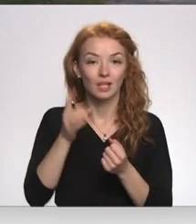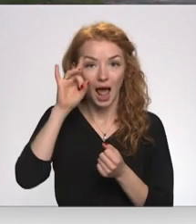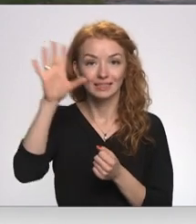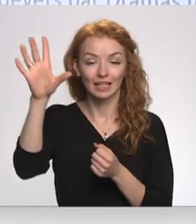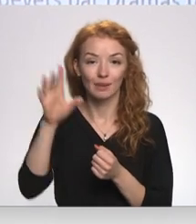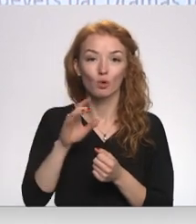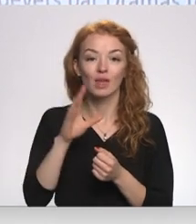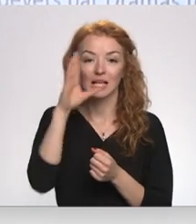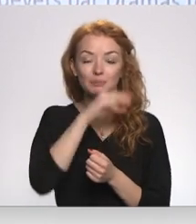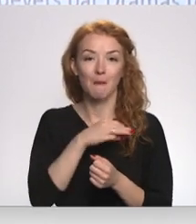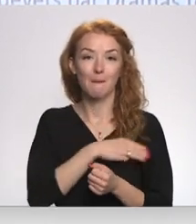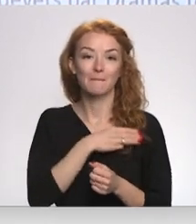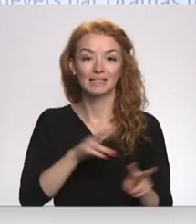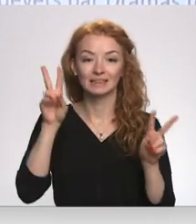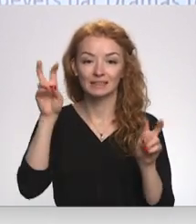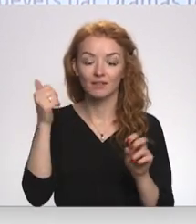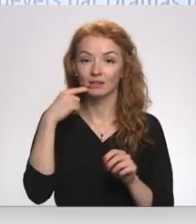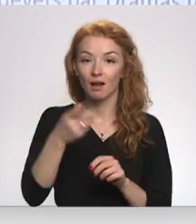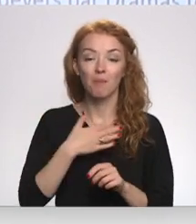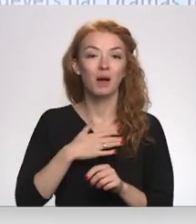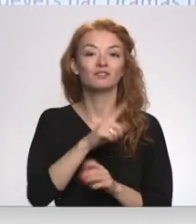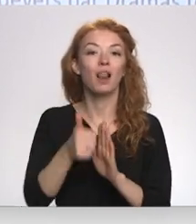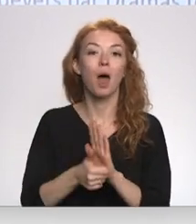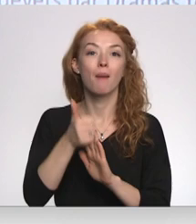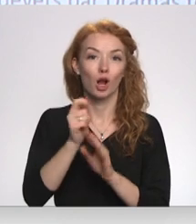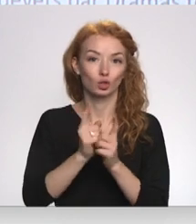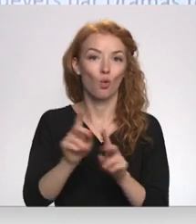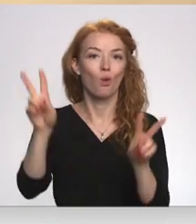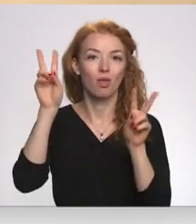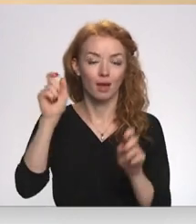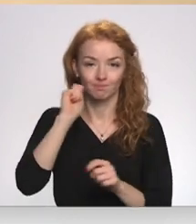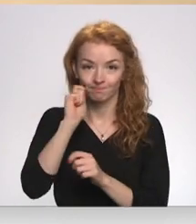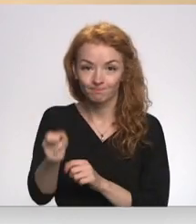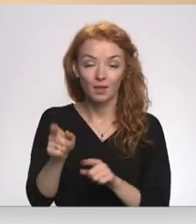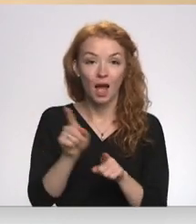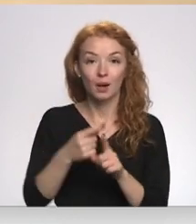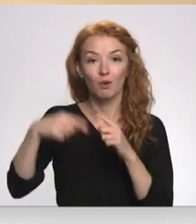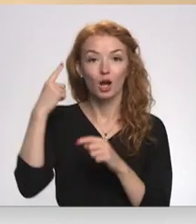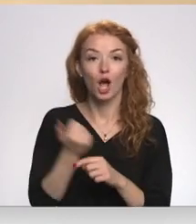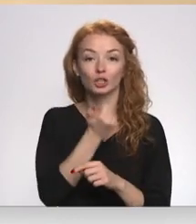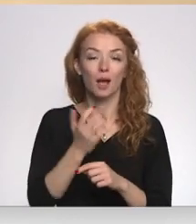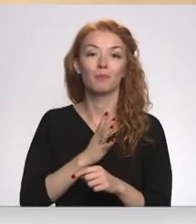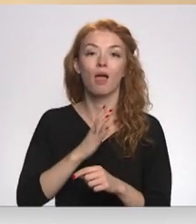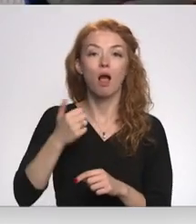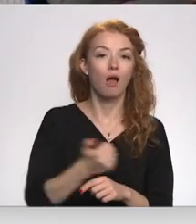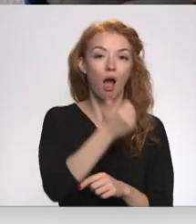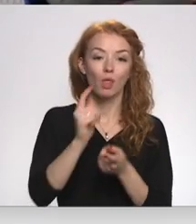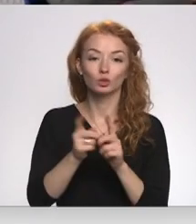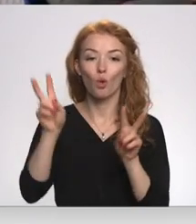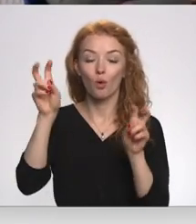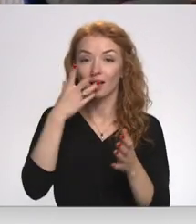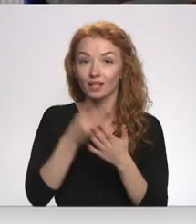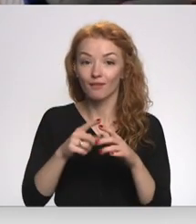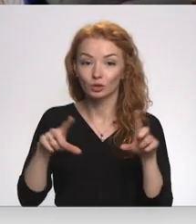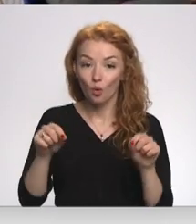misijas izveidotajā kampaņā Mans labākais skolotājs. Pērn bijusi arī gada skolotājs savā skolā. Pienākot